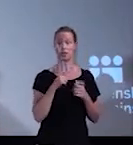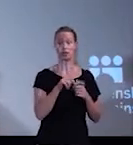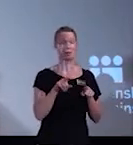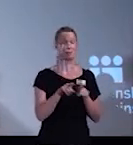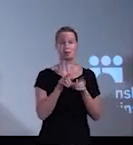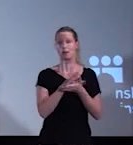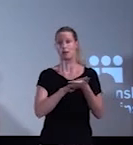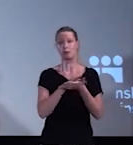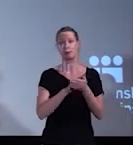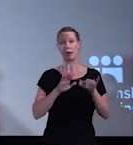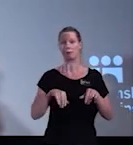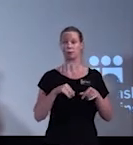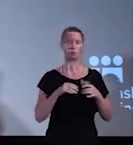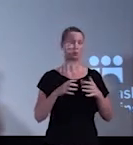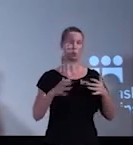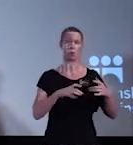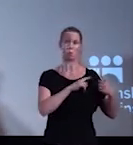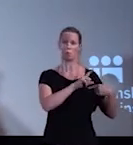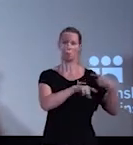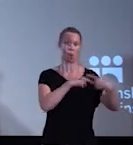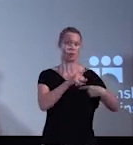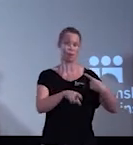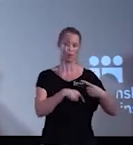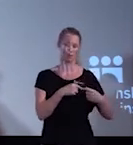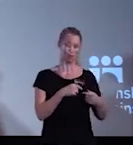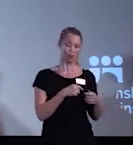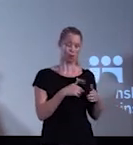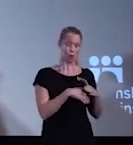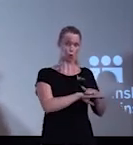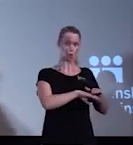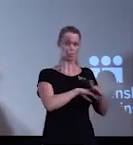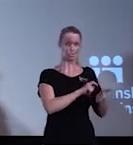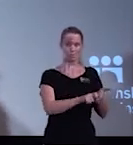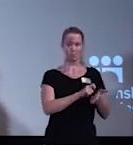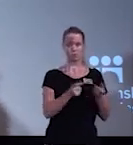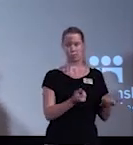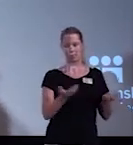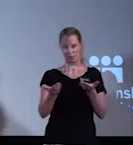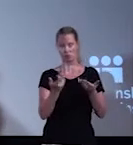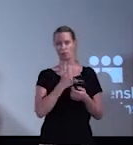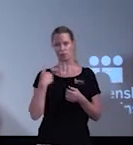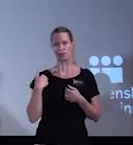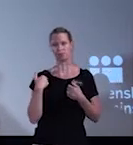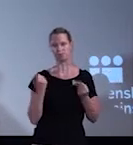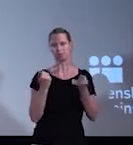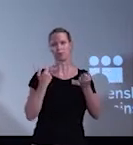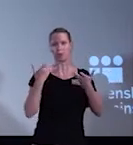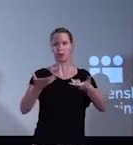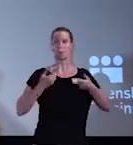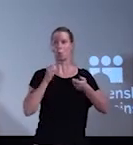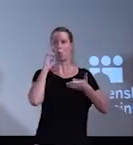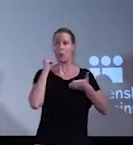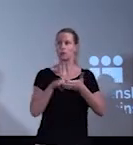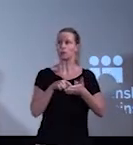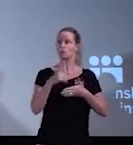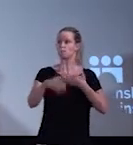någonsin varit en sån gedigen process bakom en skrivelse som vi sände ut nu på remiss och som vi ser fram emot att ta emot åsikter och